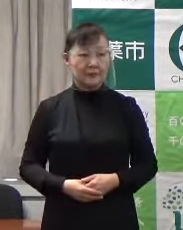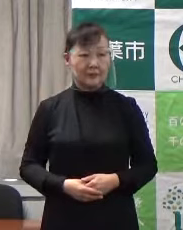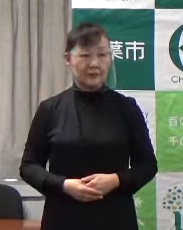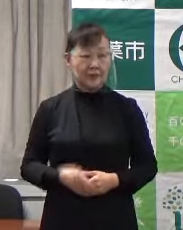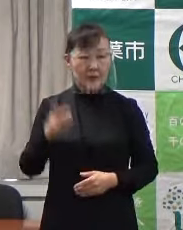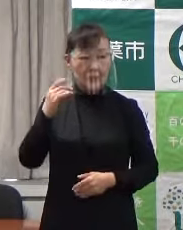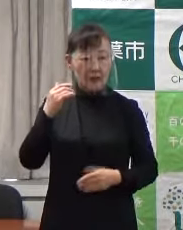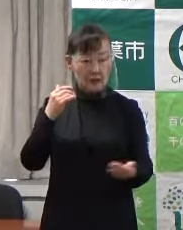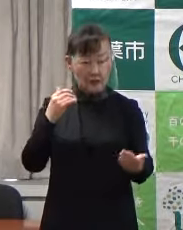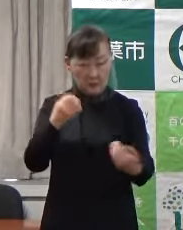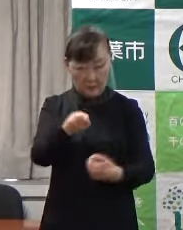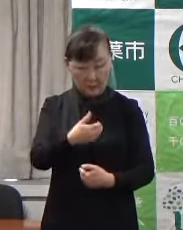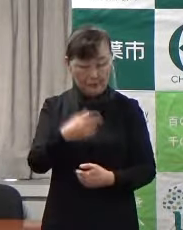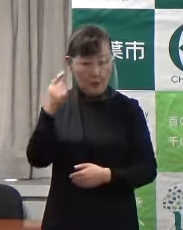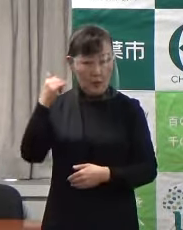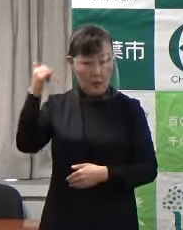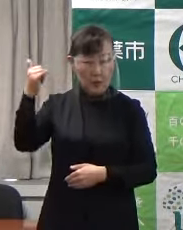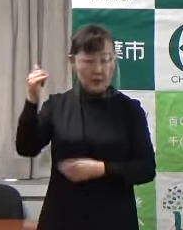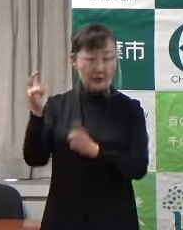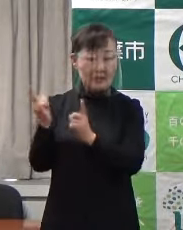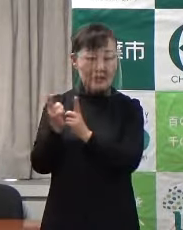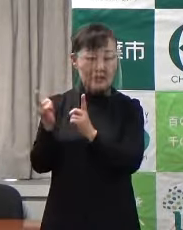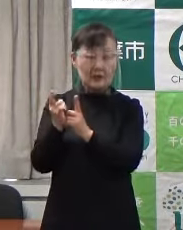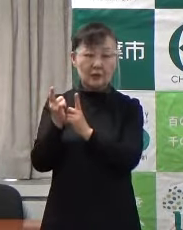保護者に対してっていうのは、